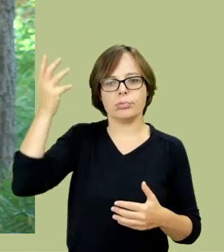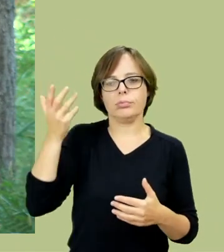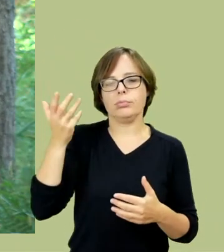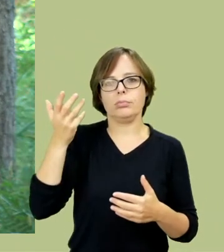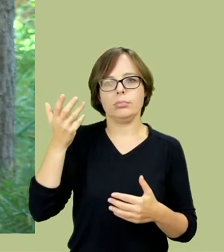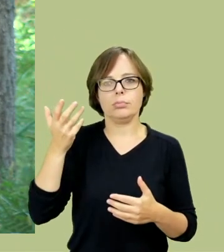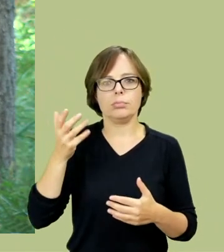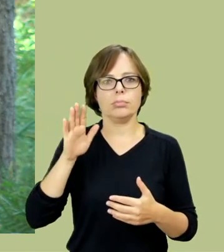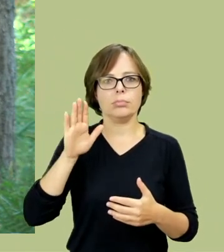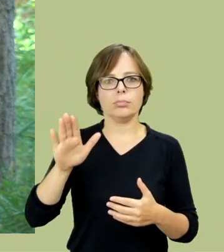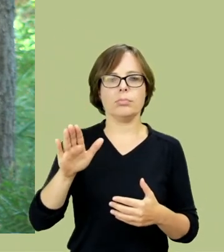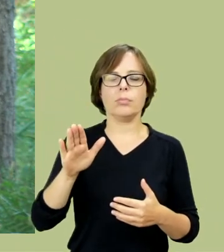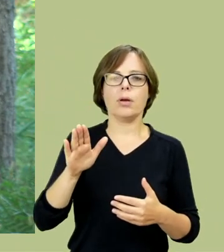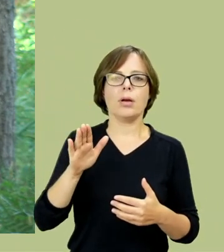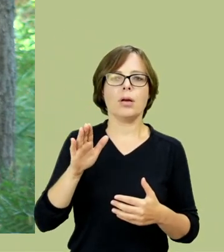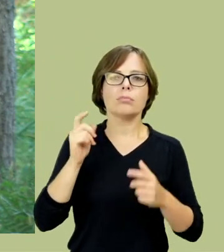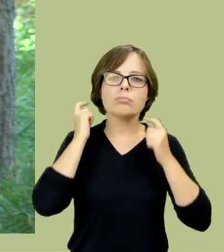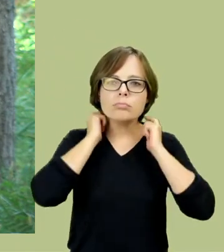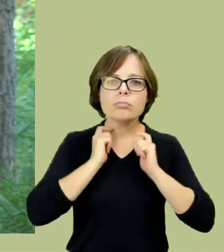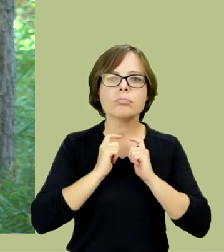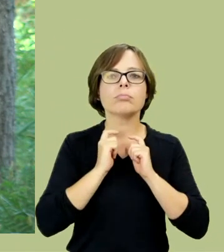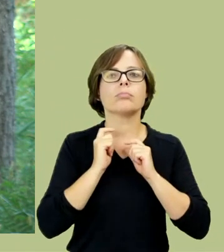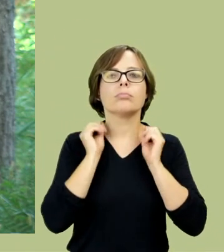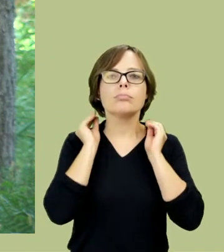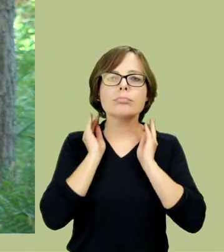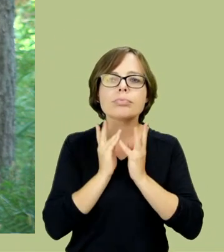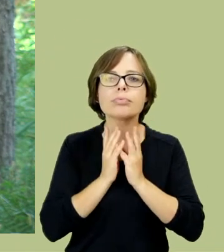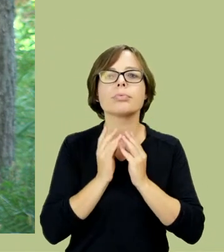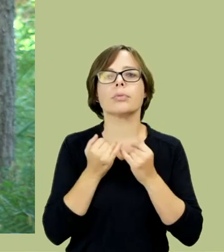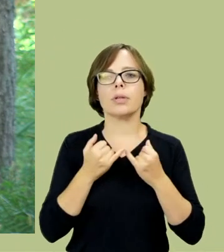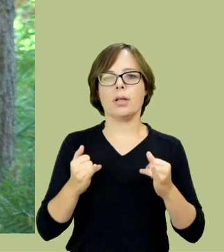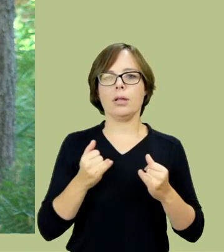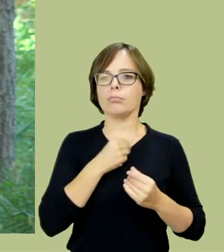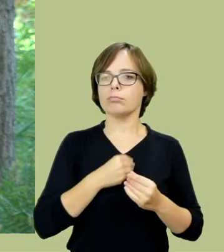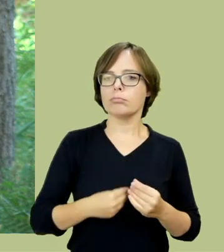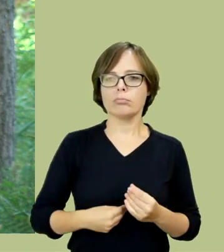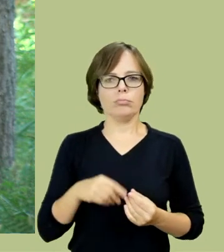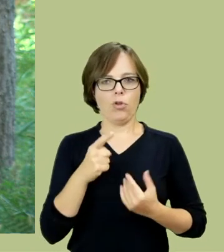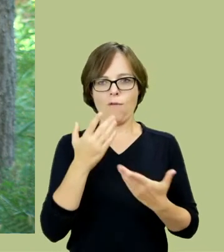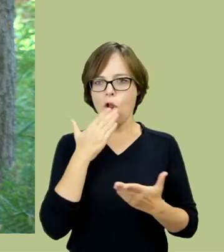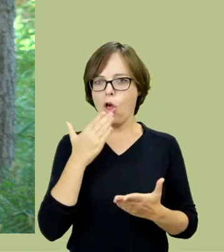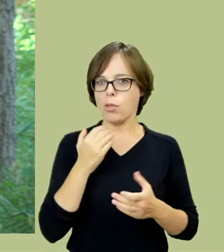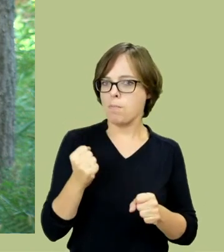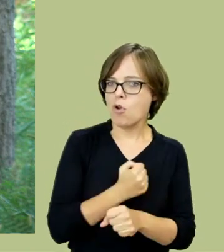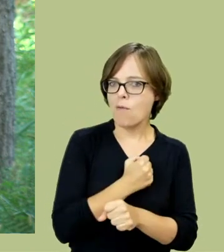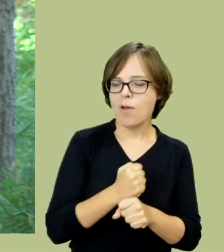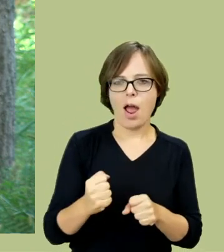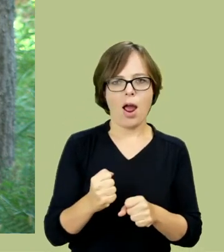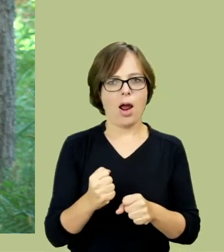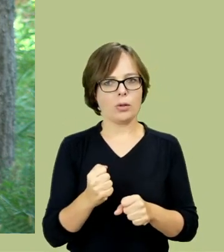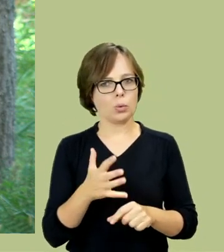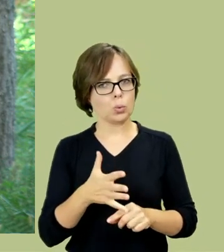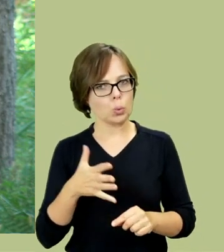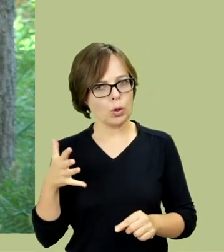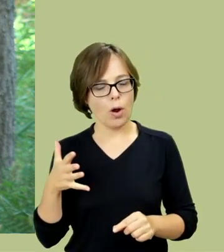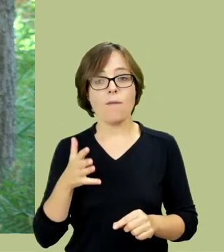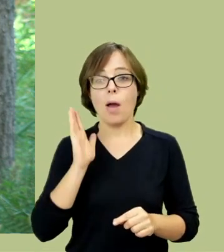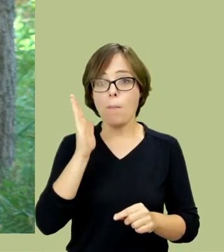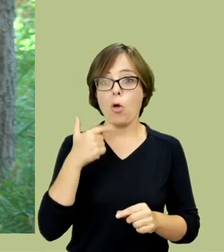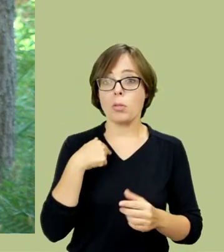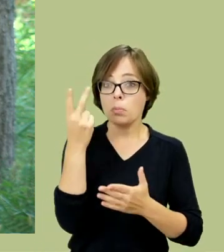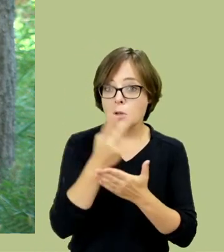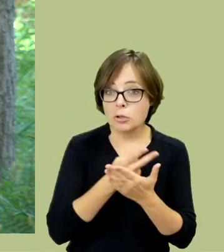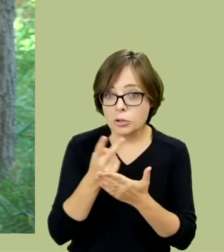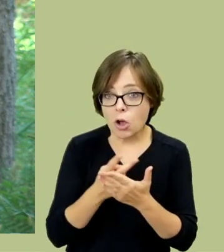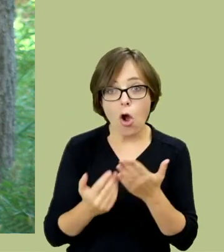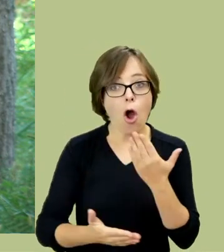kameą przy szyi wydawały się takie surowe i poważne. Po zagłębieniu się w lekturę okazało się, że nie były ani